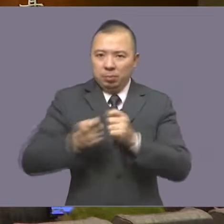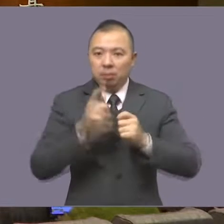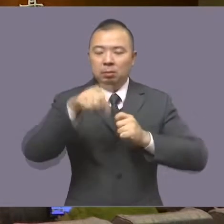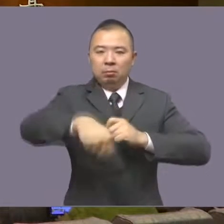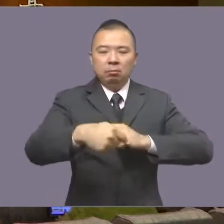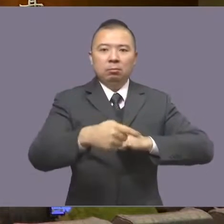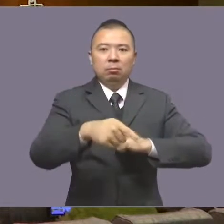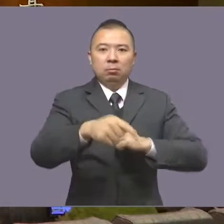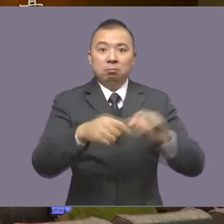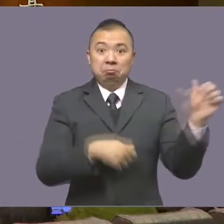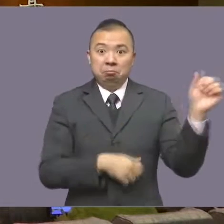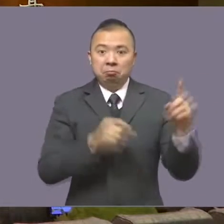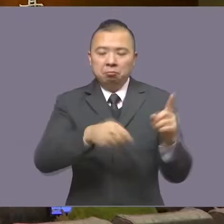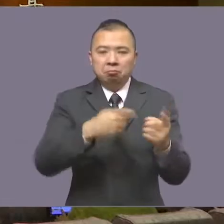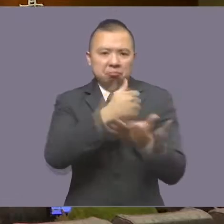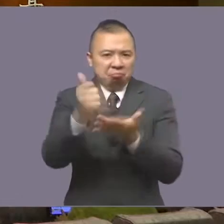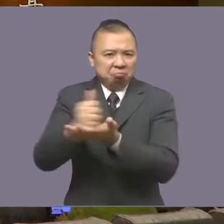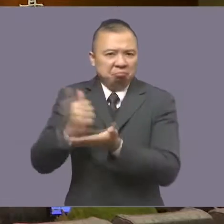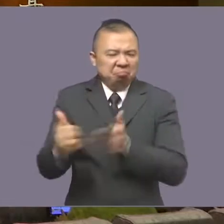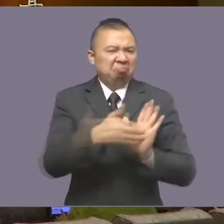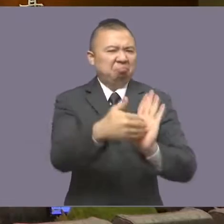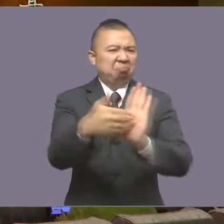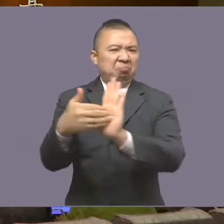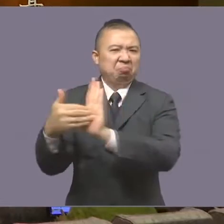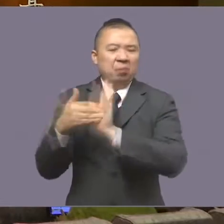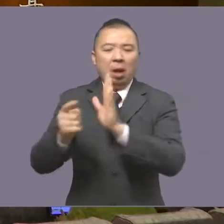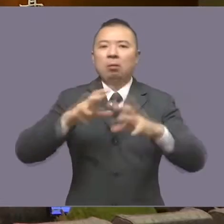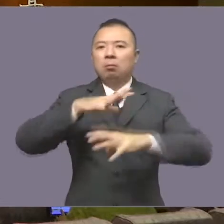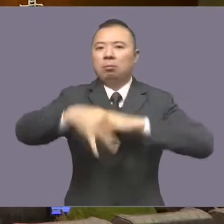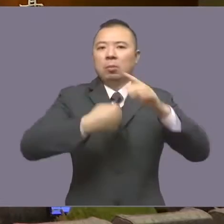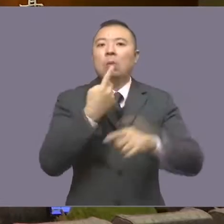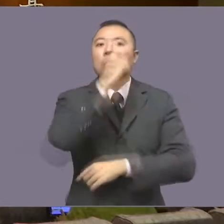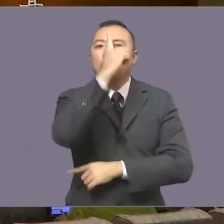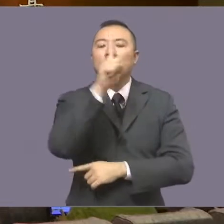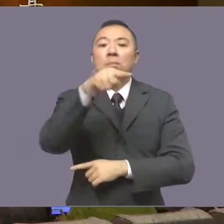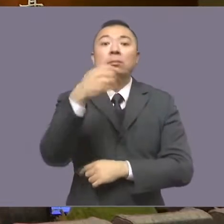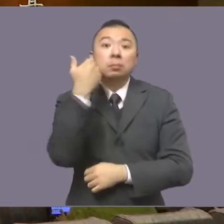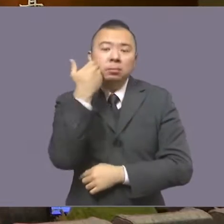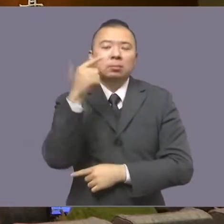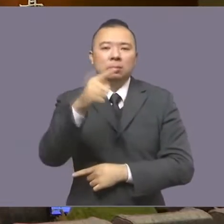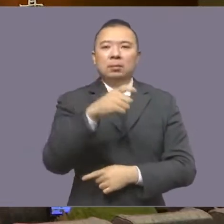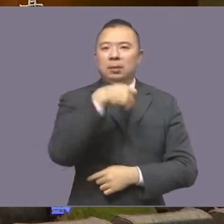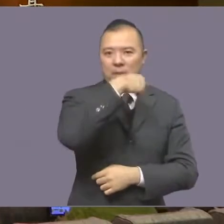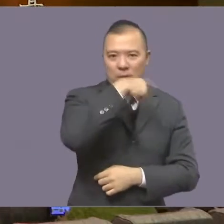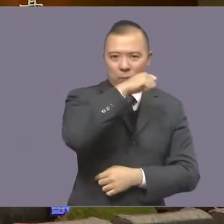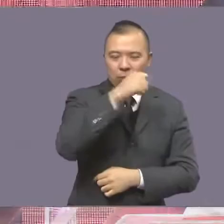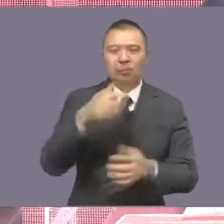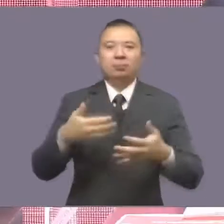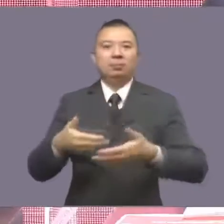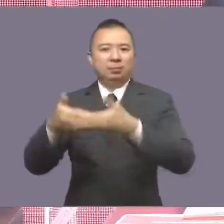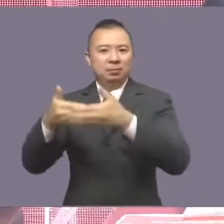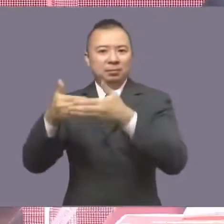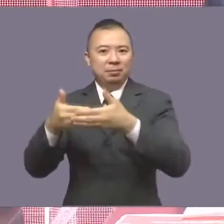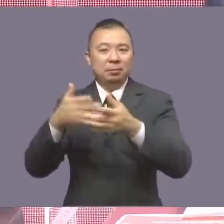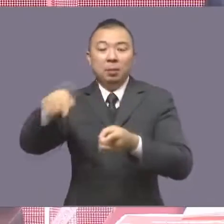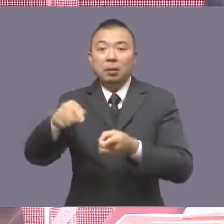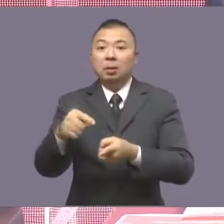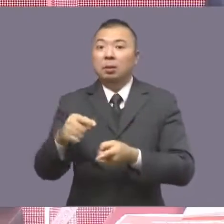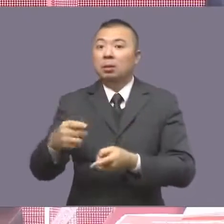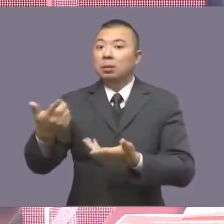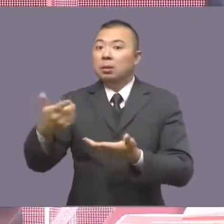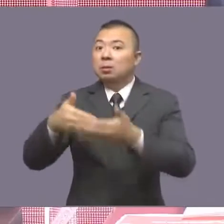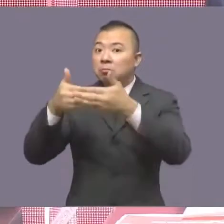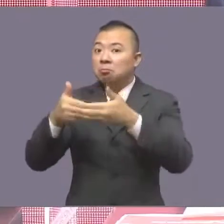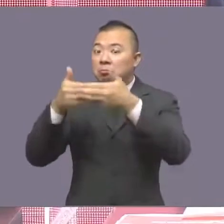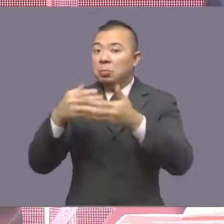家，全世界只剩台湾和中国，就连中国的香港、澳门地区都已放